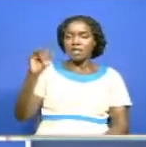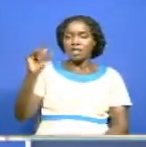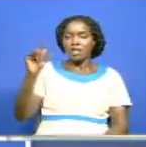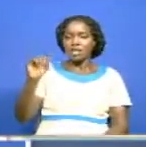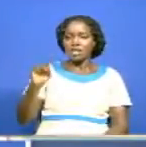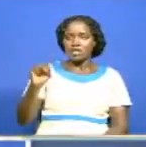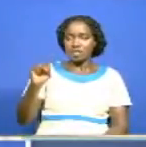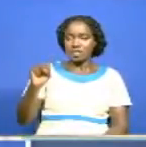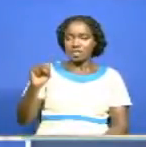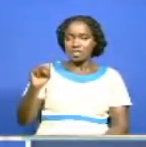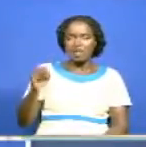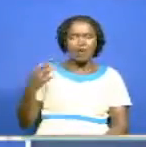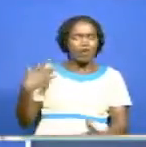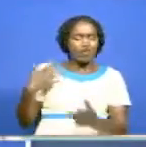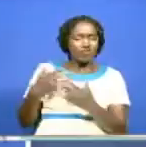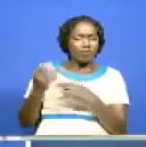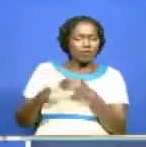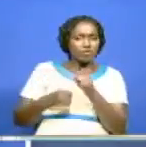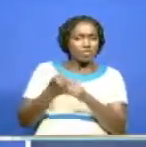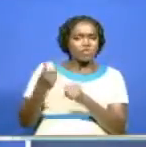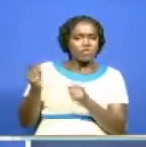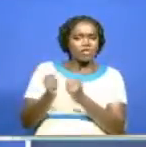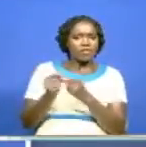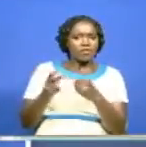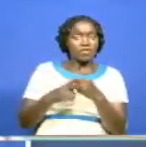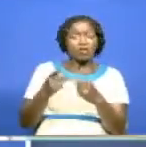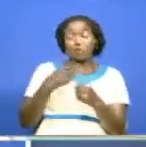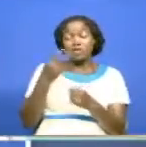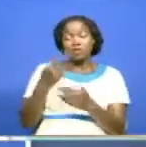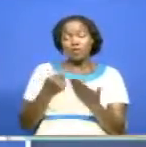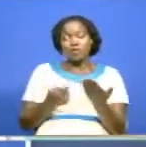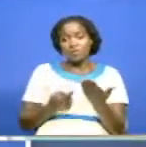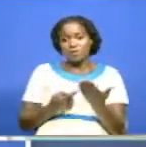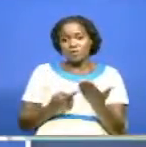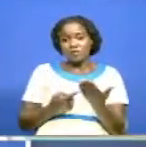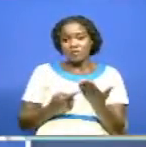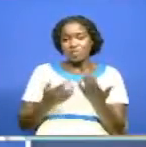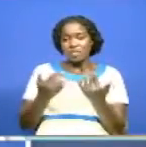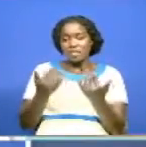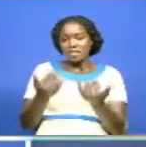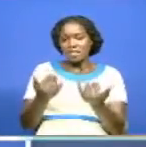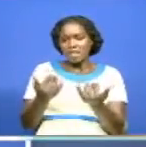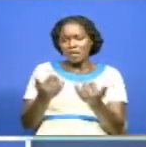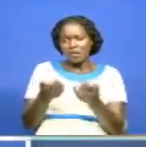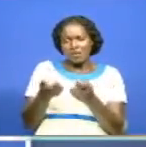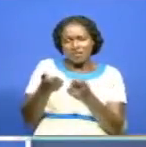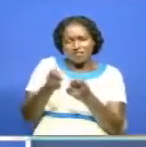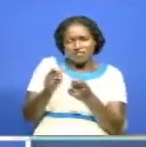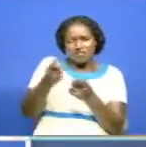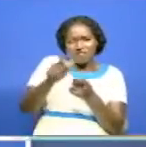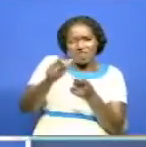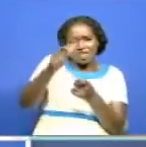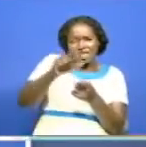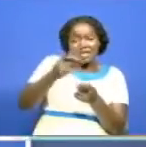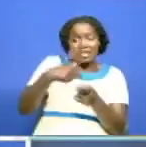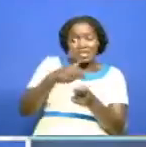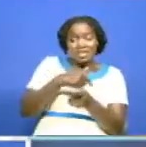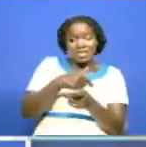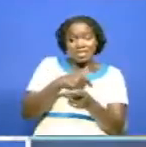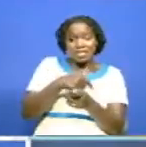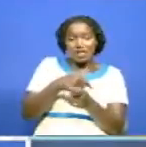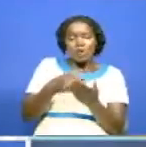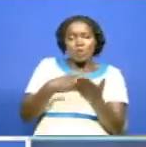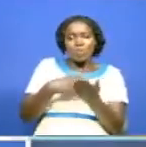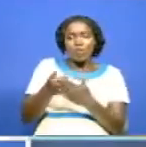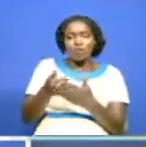tangu mwaka wa 2017. Tunasema basi wakati huu ambao imeongezeka na wakati inabidi sisi wenyewe